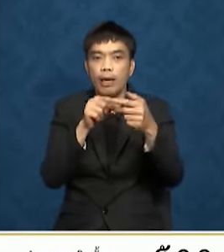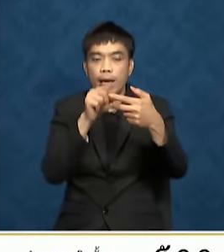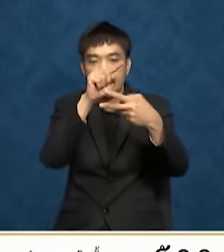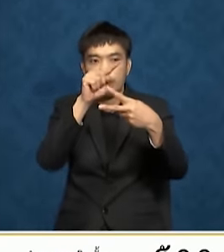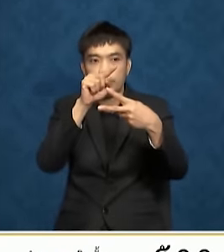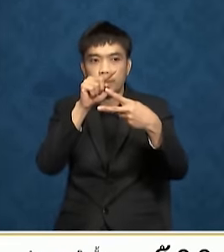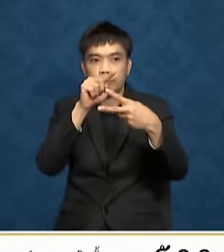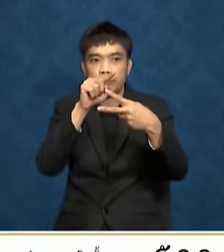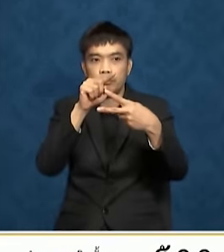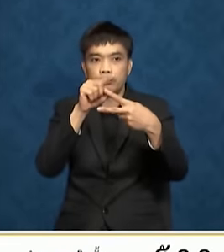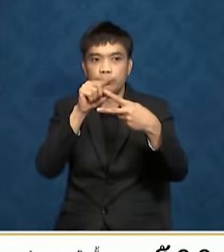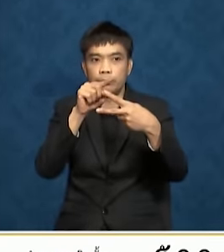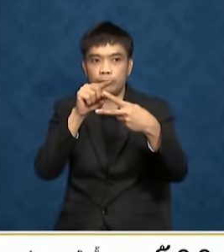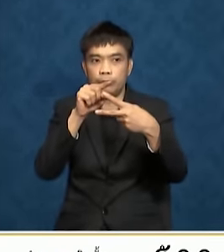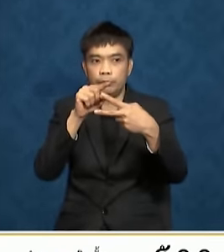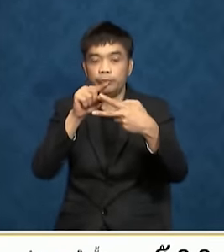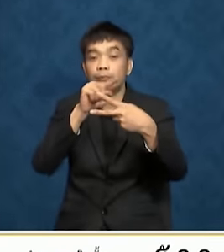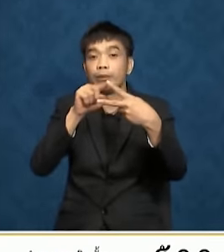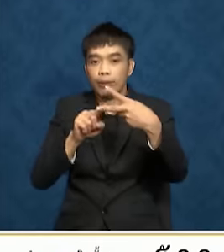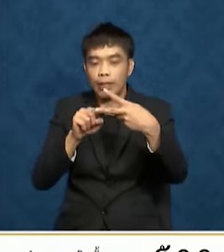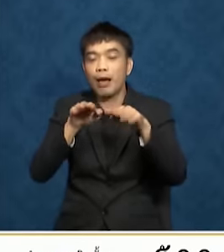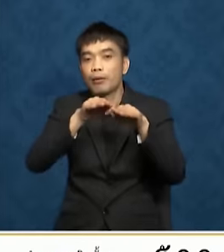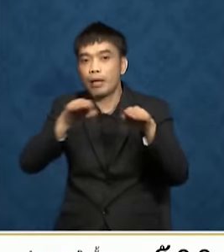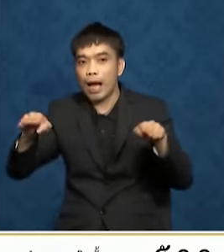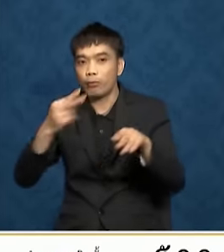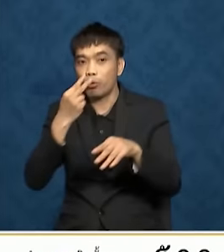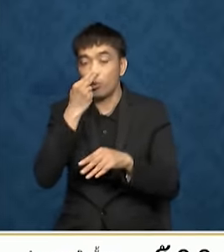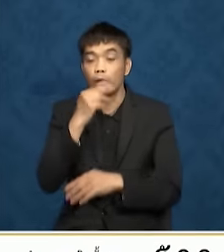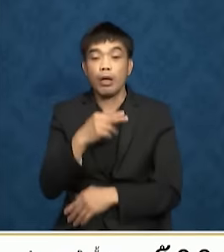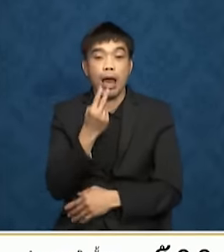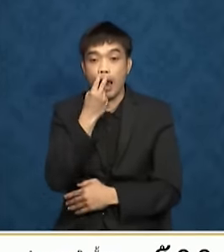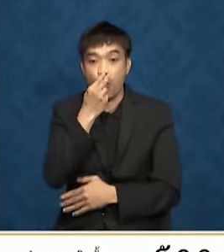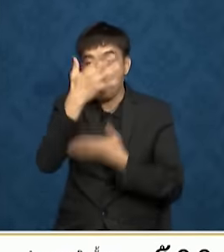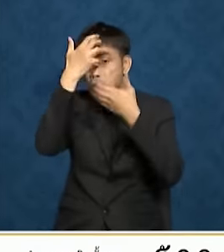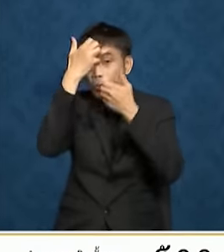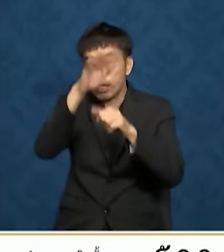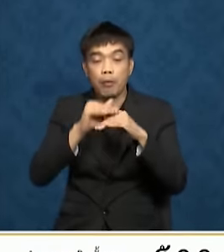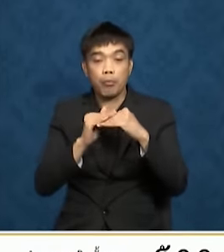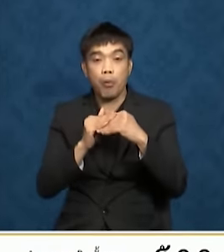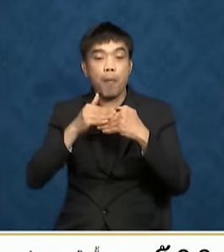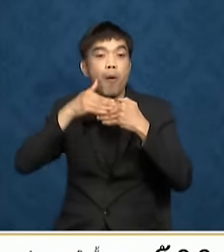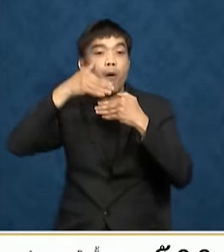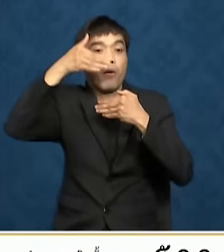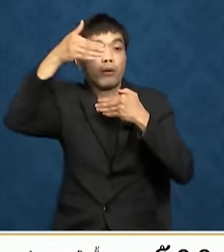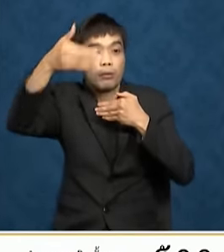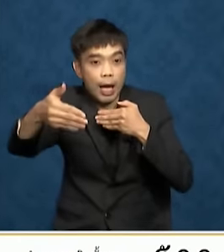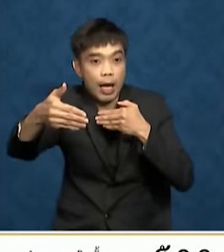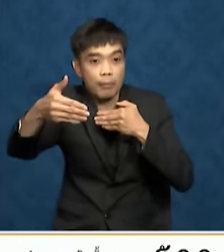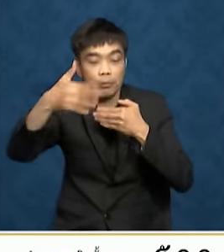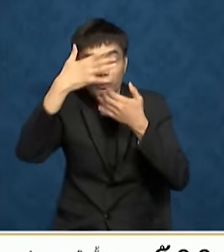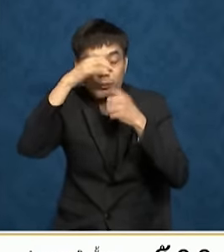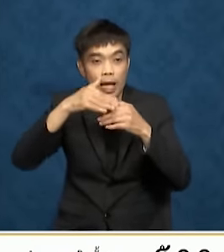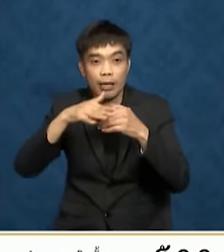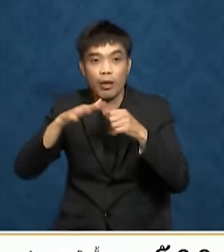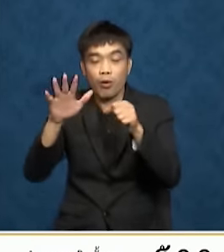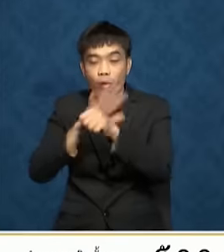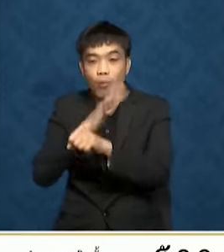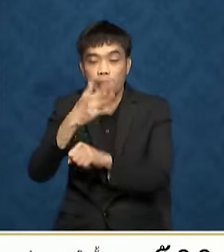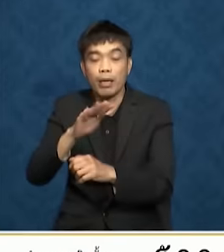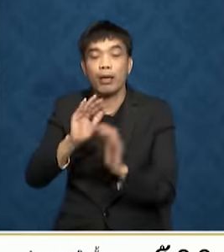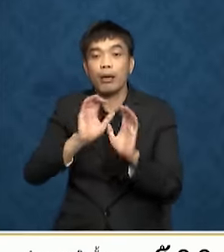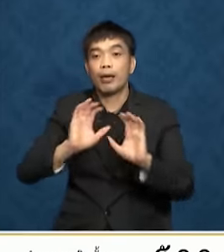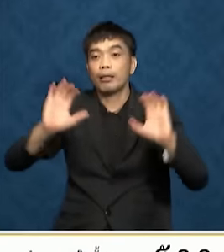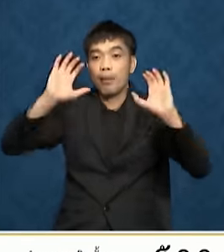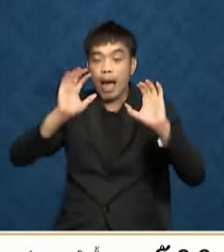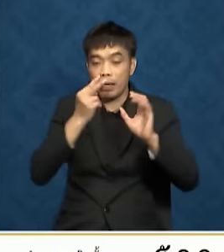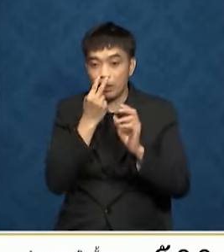เนี่ยการที่เรามองข้ามสิ่งแวดล้อมการที่เรามองข้ามคนที่อาจจะเป็นคนชายขอบคนที่รัฐบาลอาจจะลืมหรือมอง